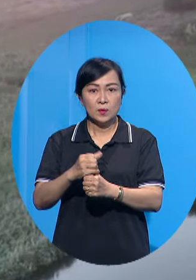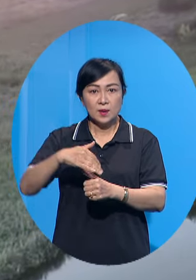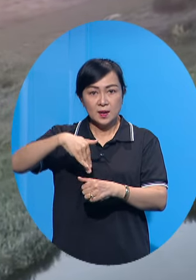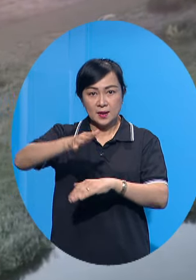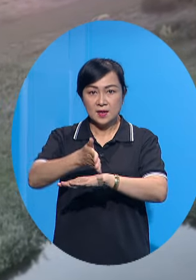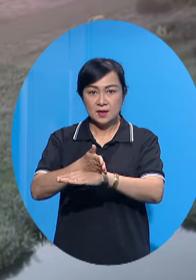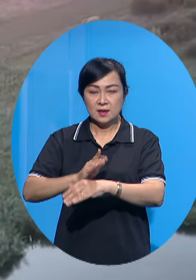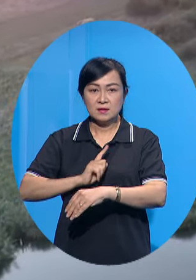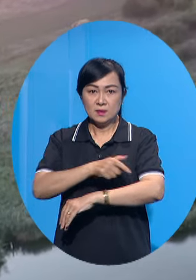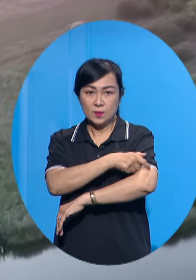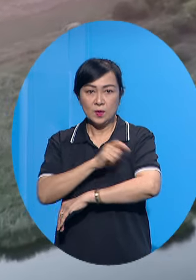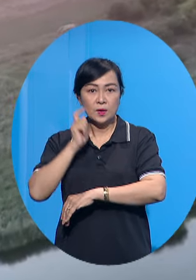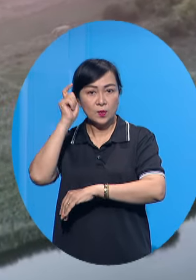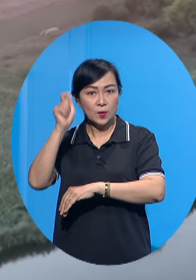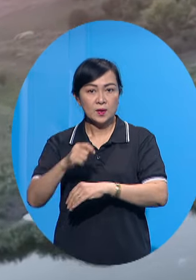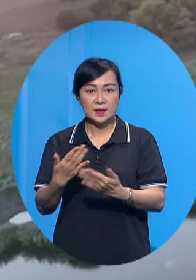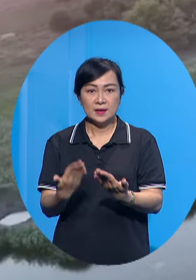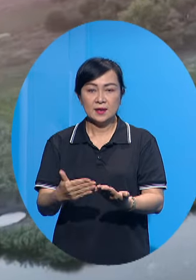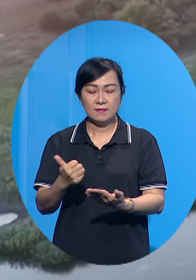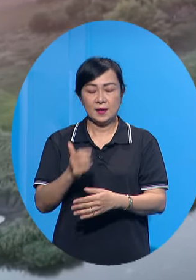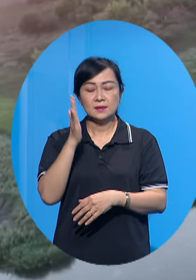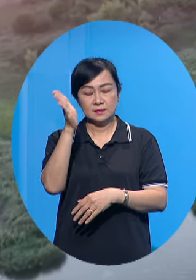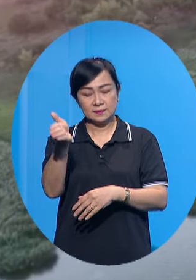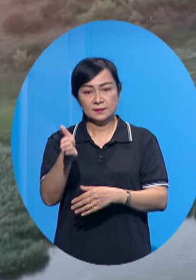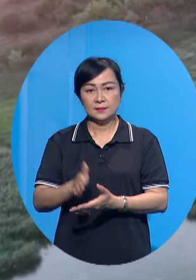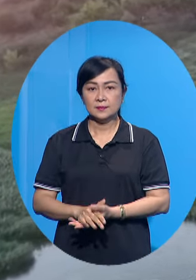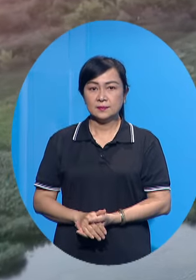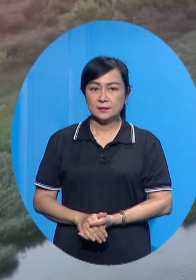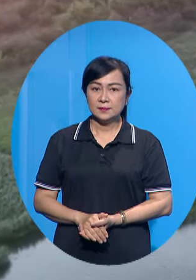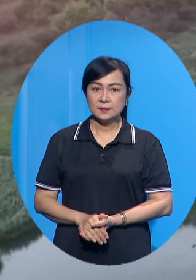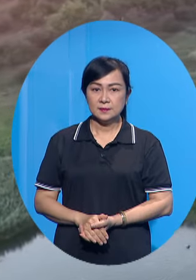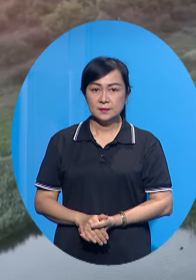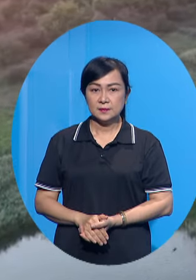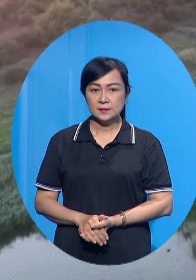tiêu tăng cường khả năng tự vệ của Ukraina trong hiện tại và trong tương lai